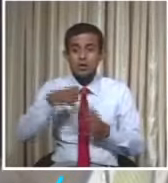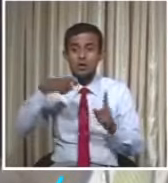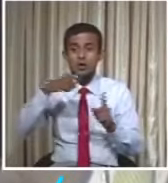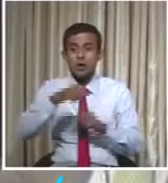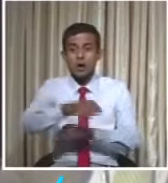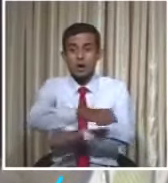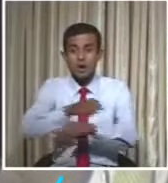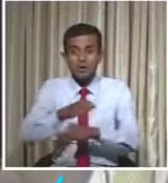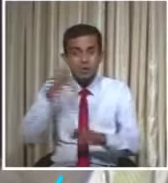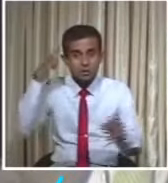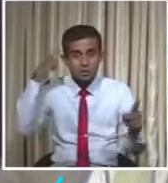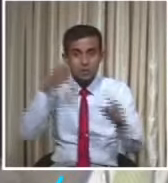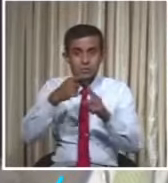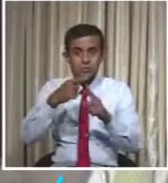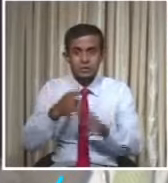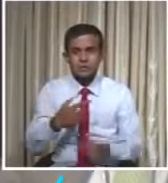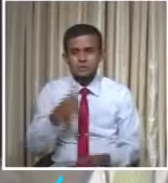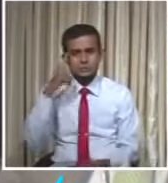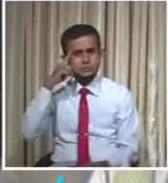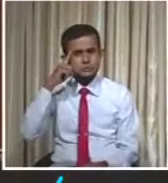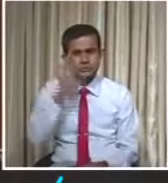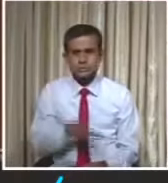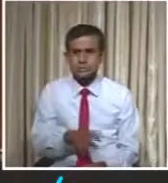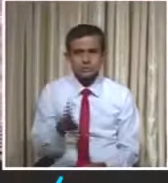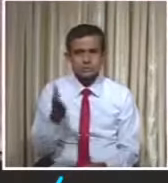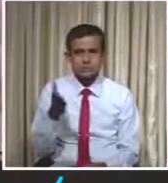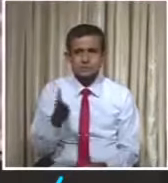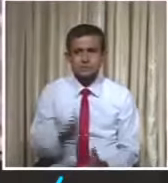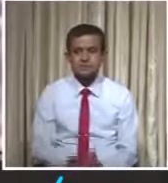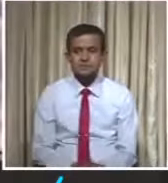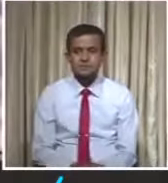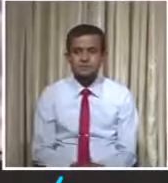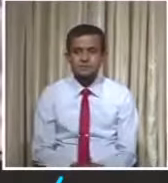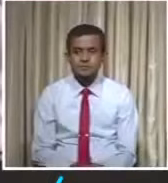සංවිධායකතුමා සම්බන්ධව අපේ කලකිරීමක් ඇති